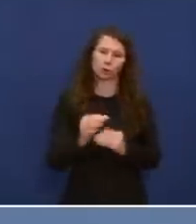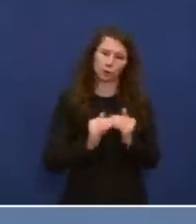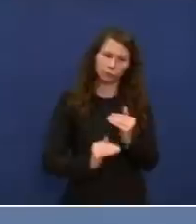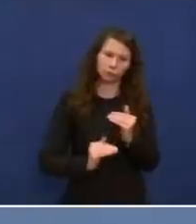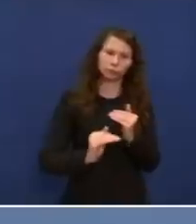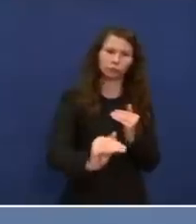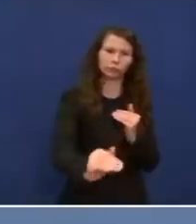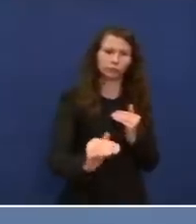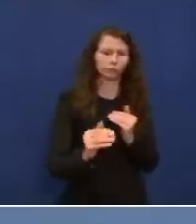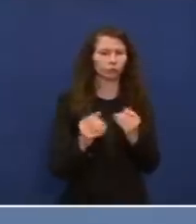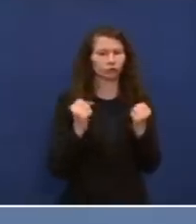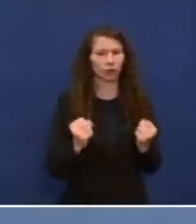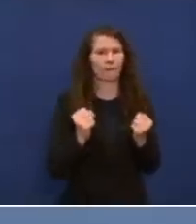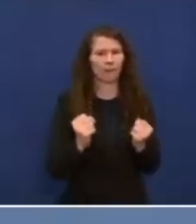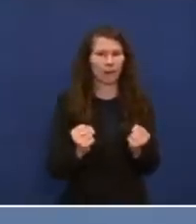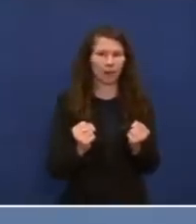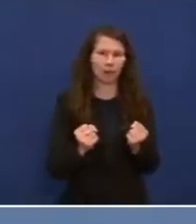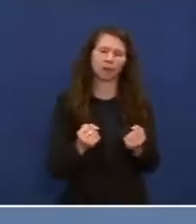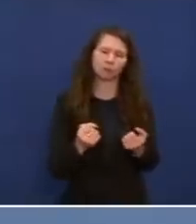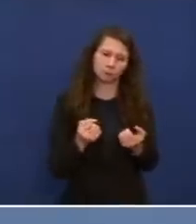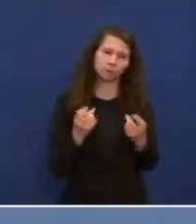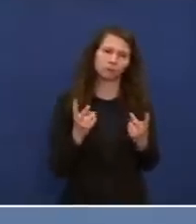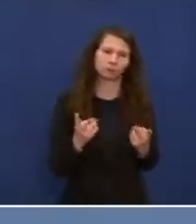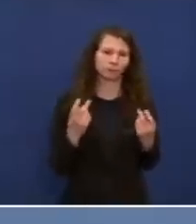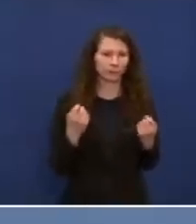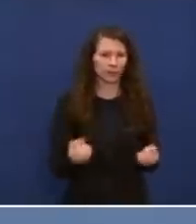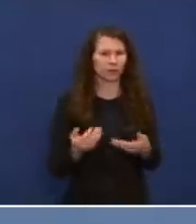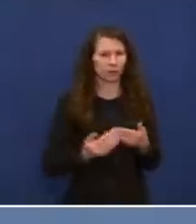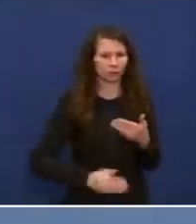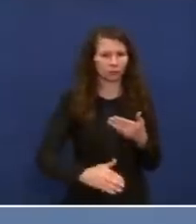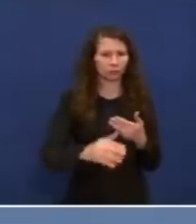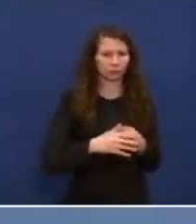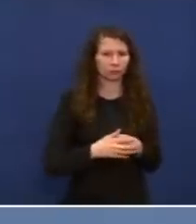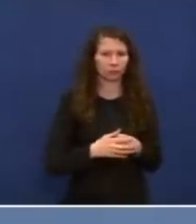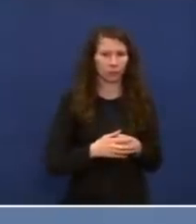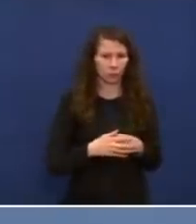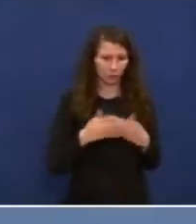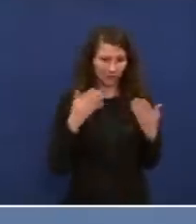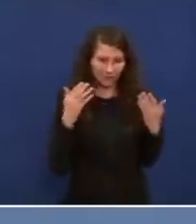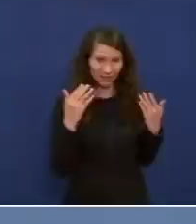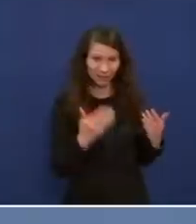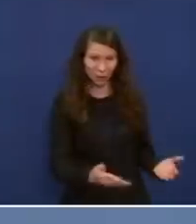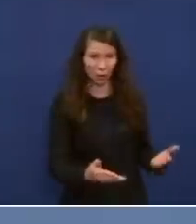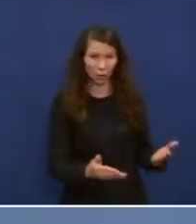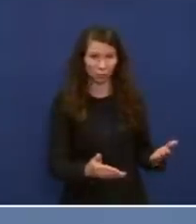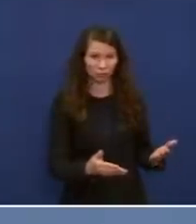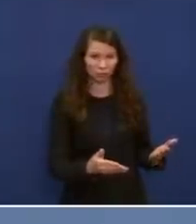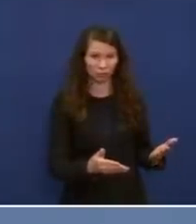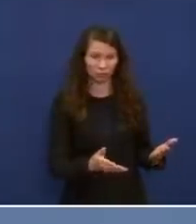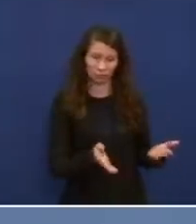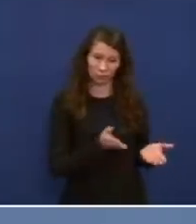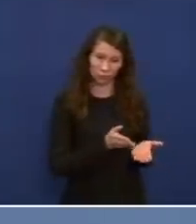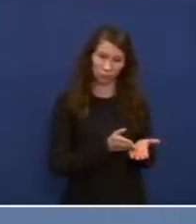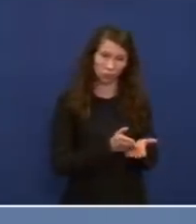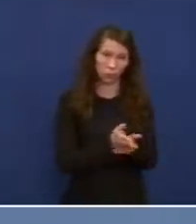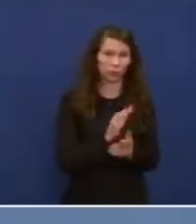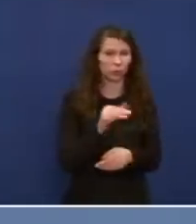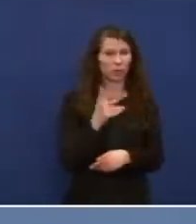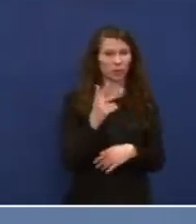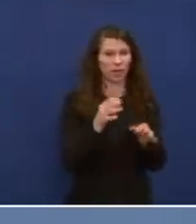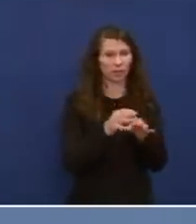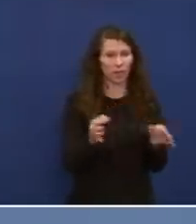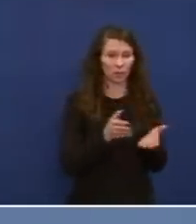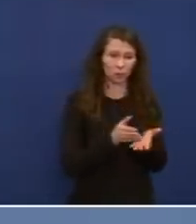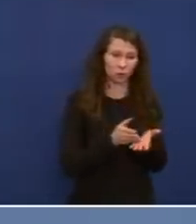Sicherheit. Hier haben wir es jetzt, und das kann ich nicht Selbstverteidigung nennen, mit fortwährenden, über drei Tage